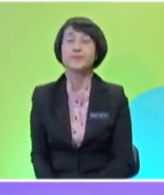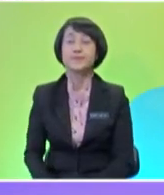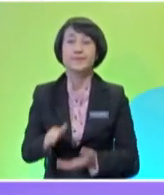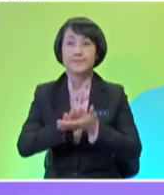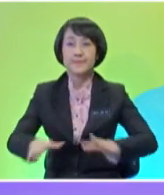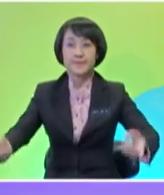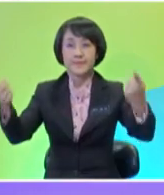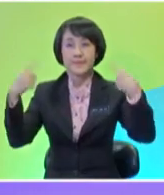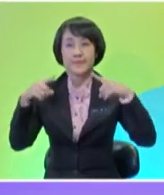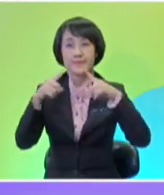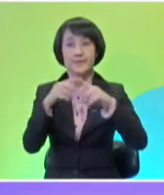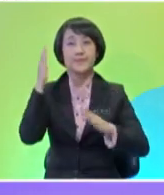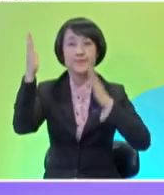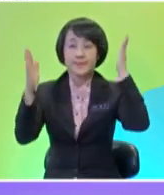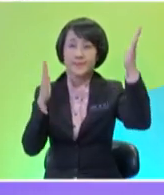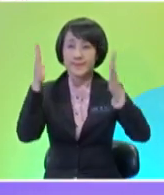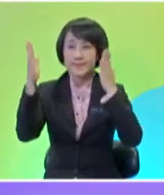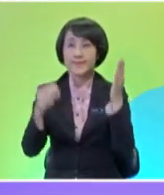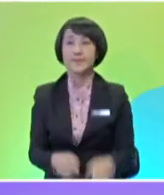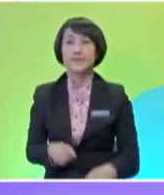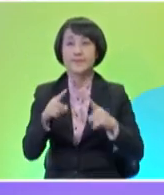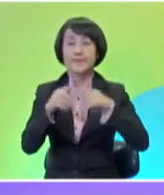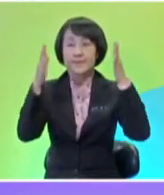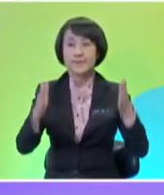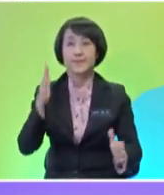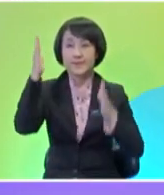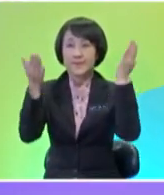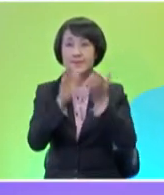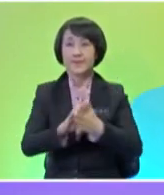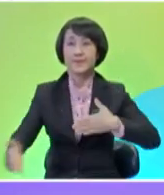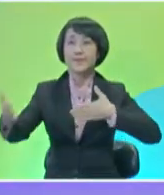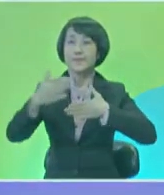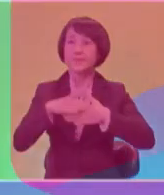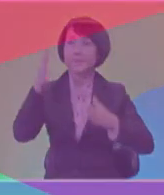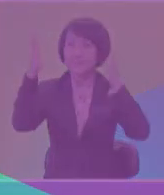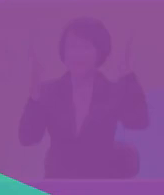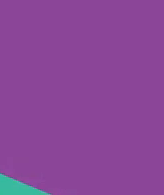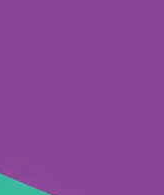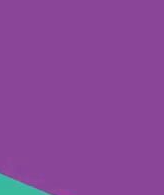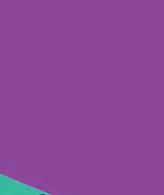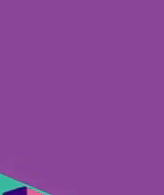selamat datang ke Malaysia dan kepada warga negara selama pulang ke tanah air